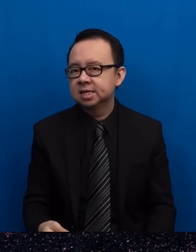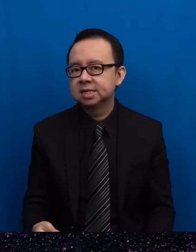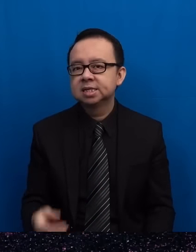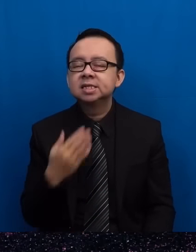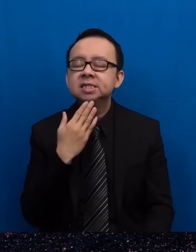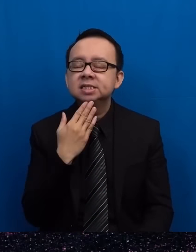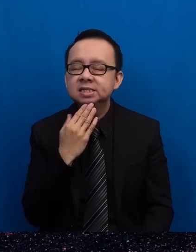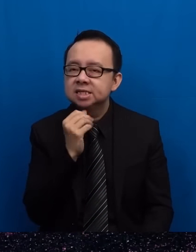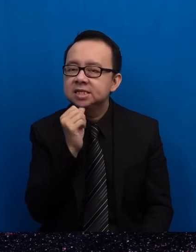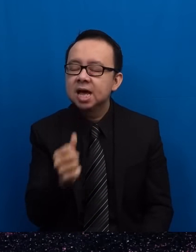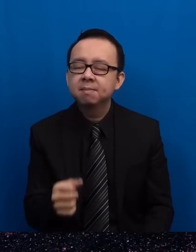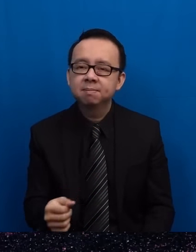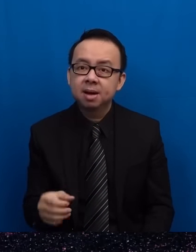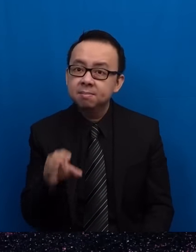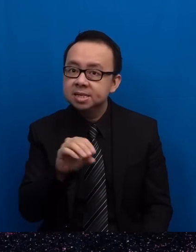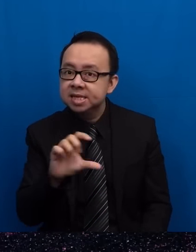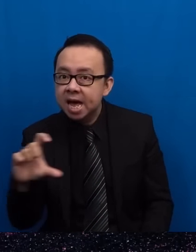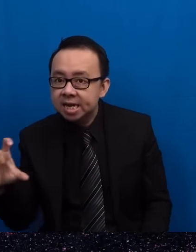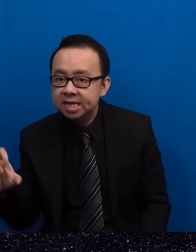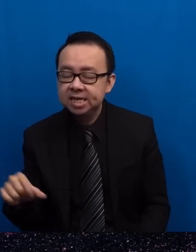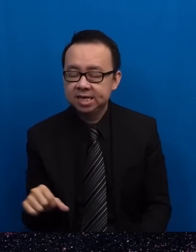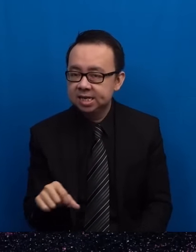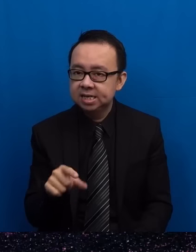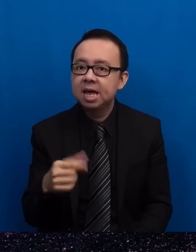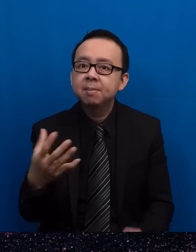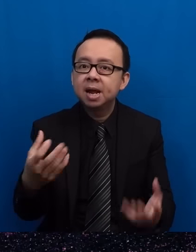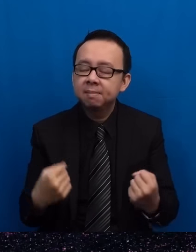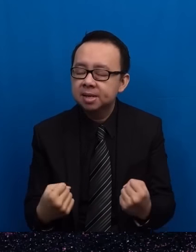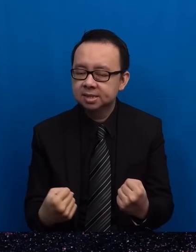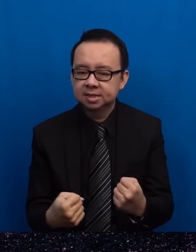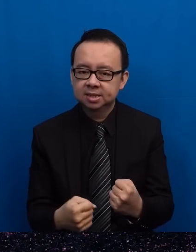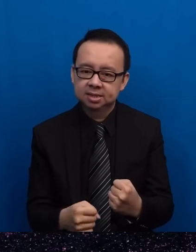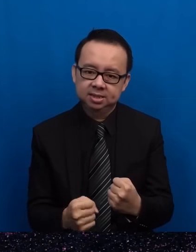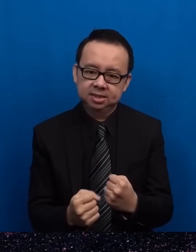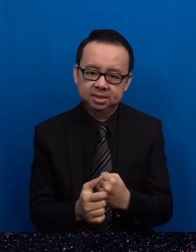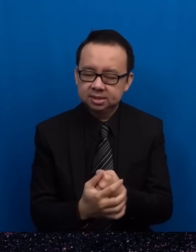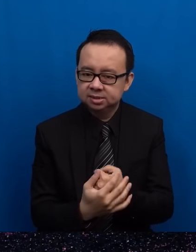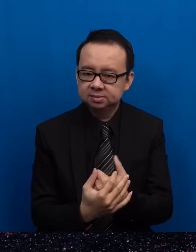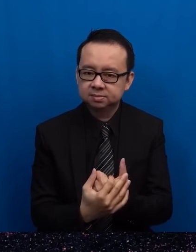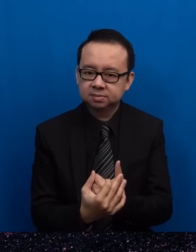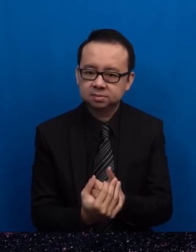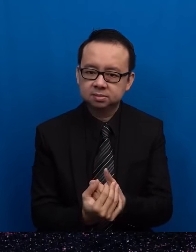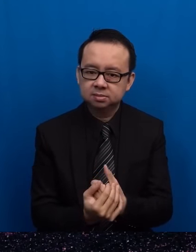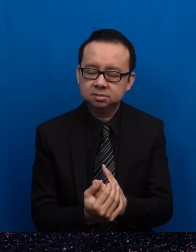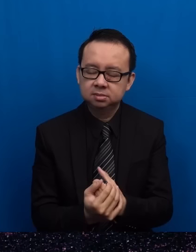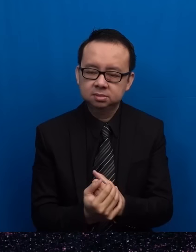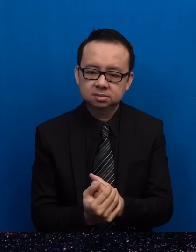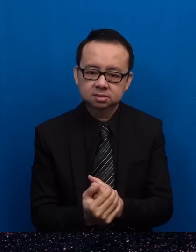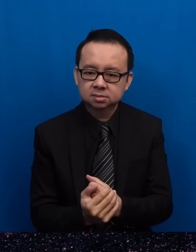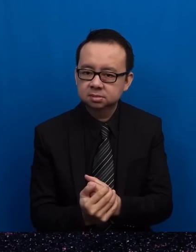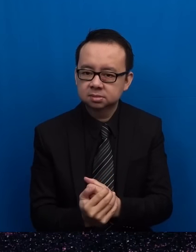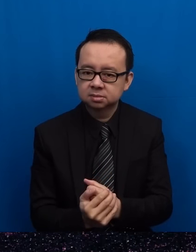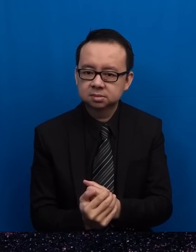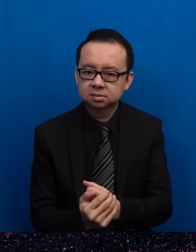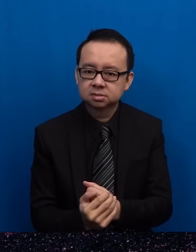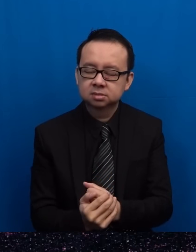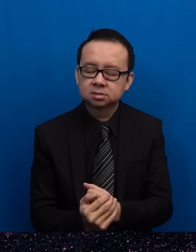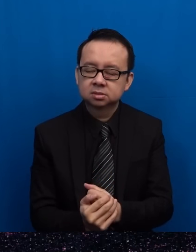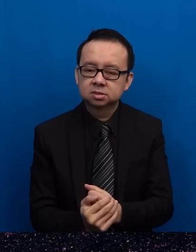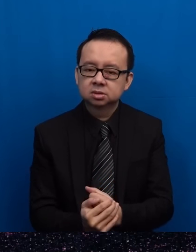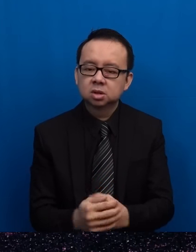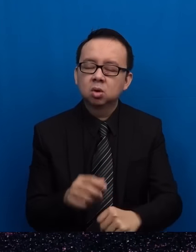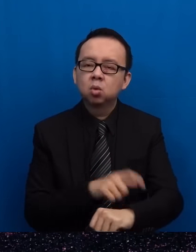Cara Tuhan menjawab doa yang pertama adalah dengan memberikan kepada kita apa yang belum kita punya. Waktu kita